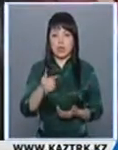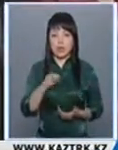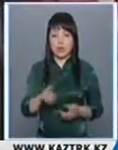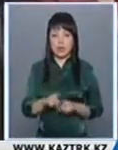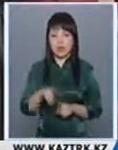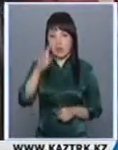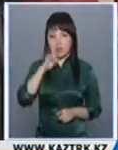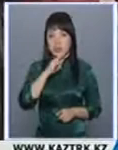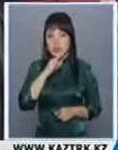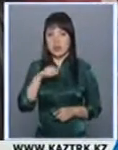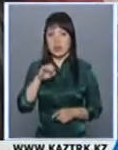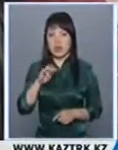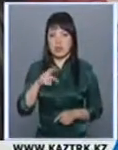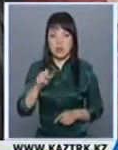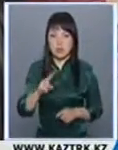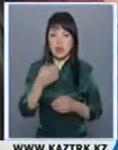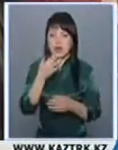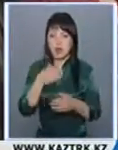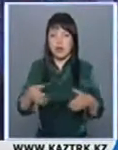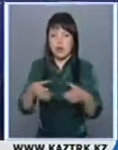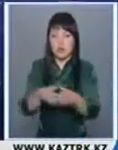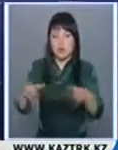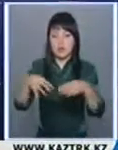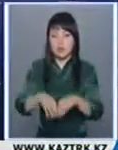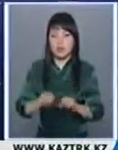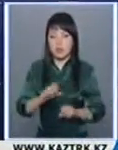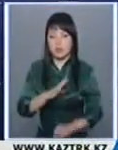Қазтрансойл, Қазтрансгаз секілді ұлттық компаниялар.